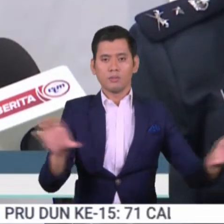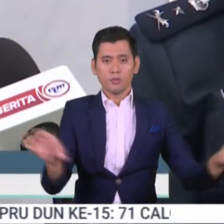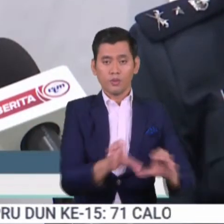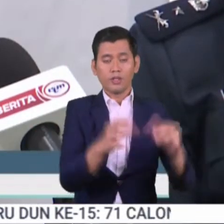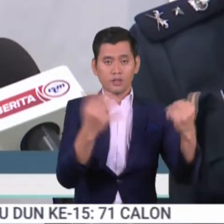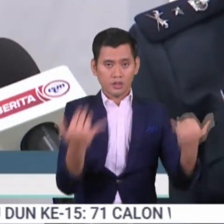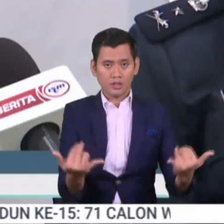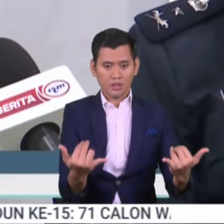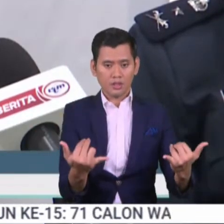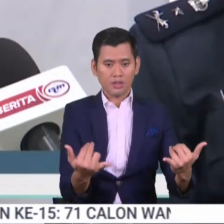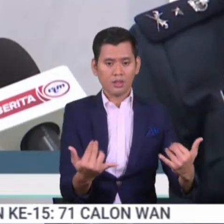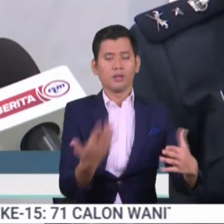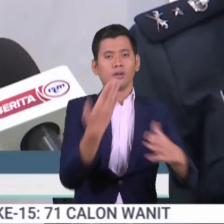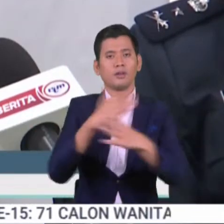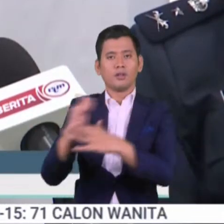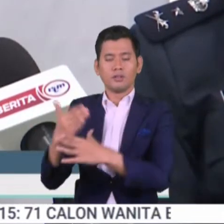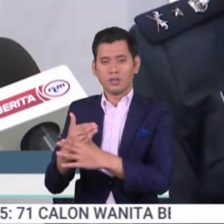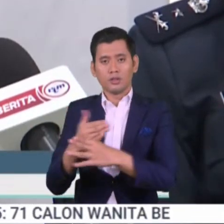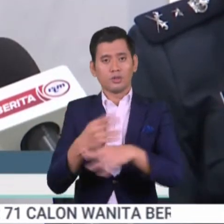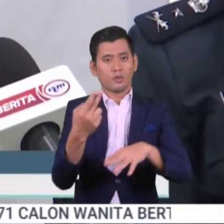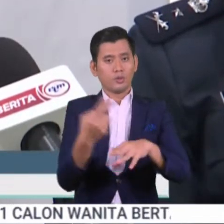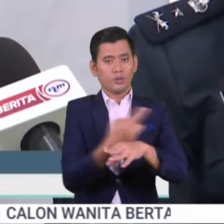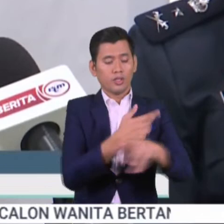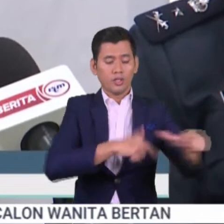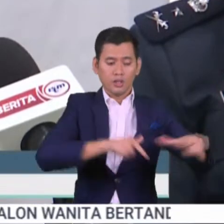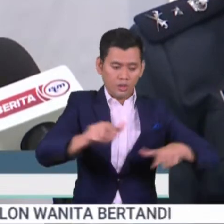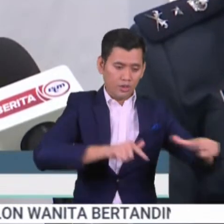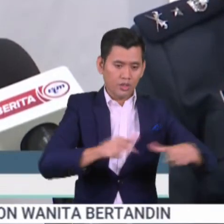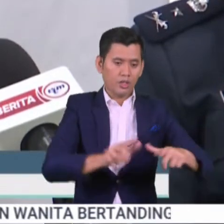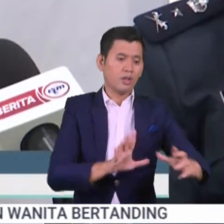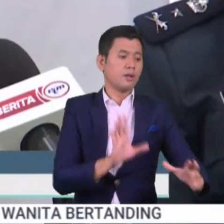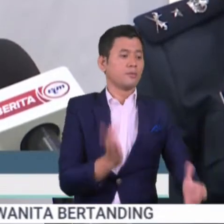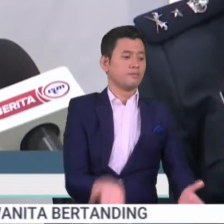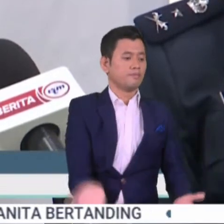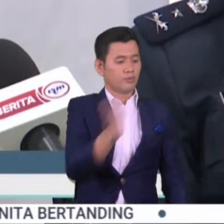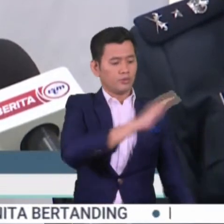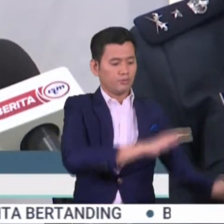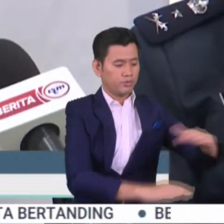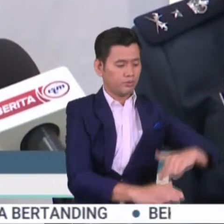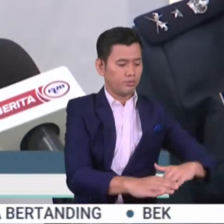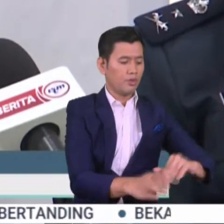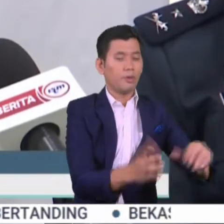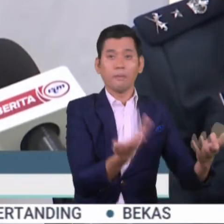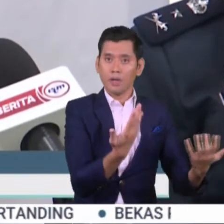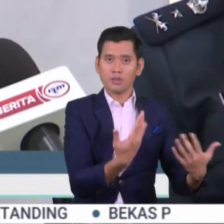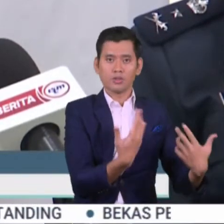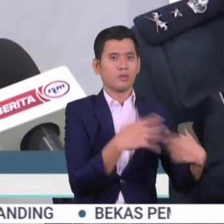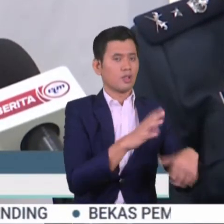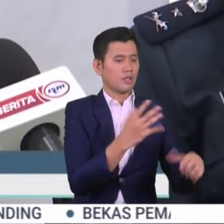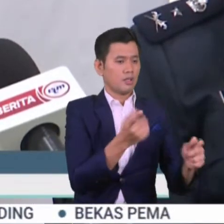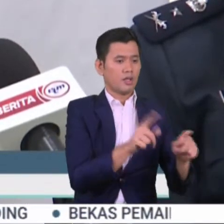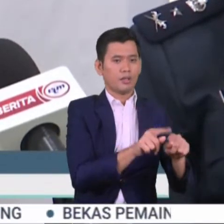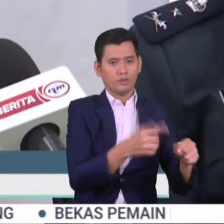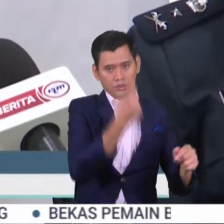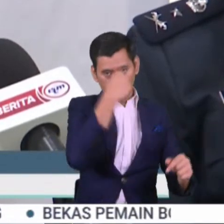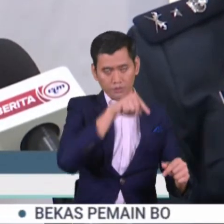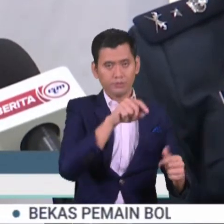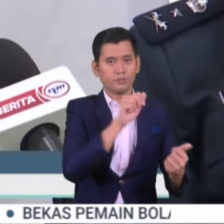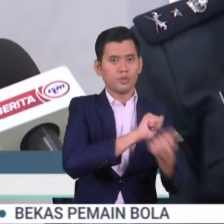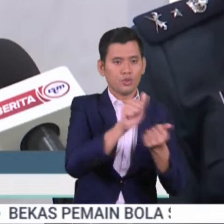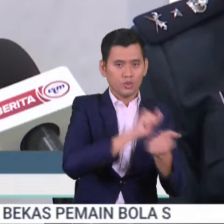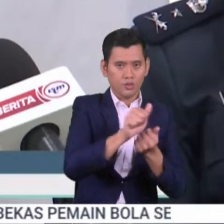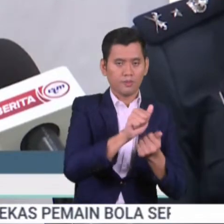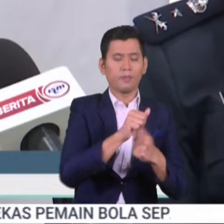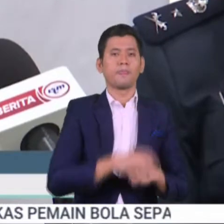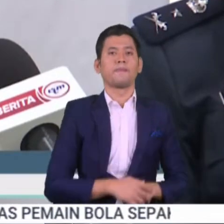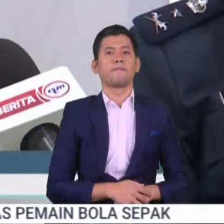adalah mengadah dadah menggunakan kontena dan memasukkan dadah dalam kusan serbuk pencuci dan dagang diikrar sebagai serbuk cucian.